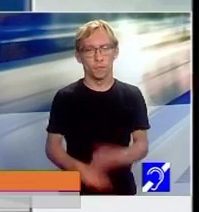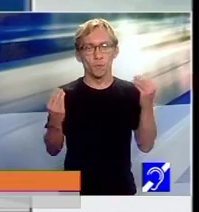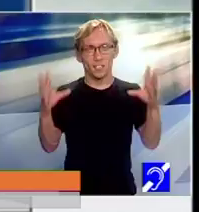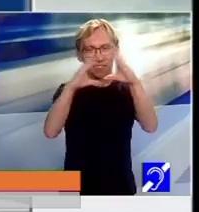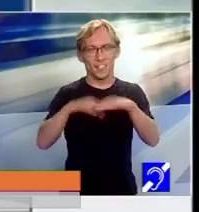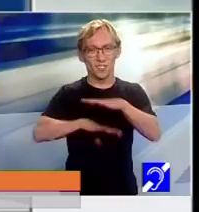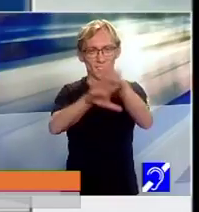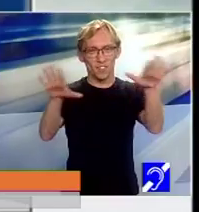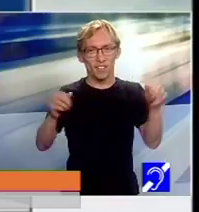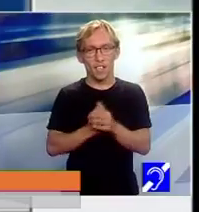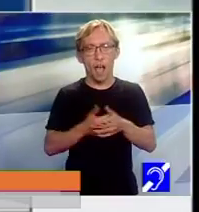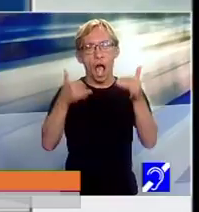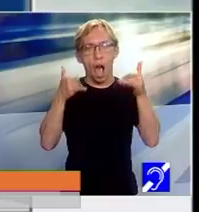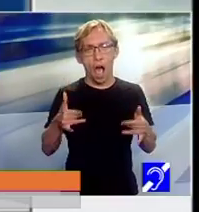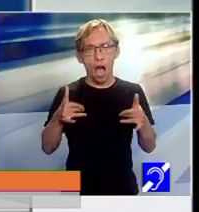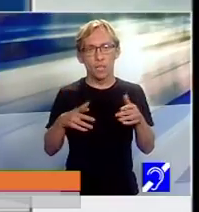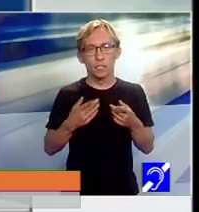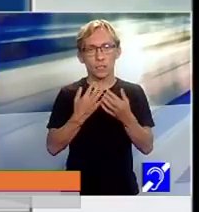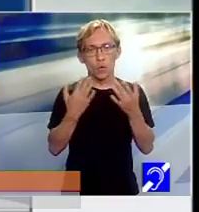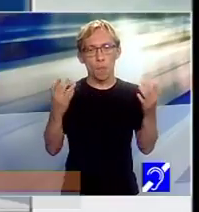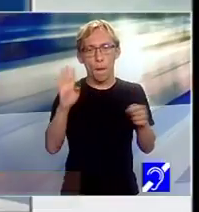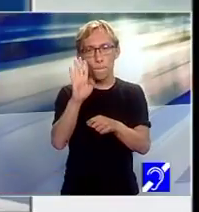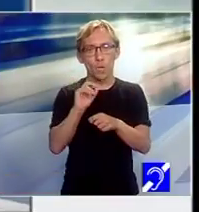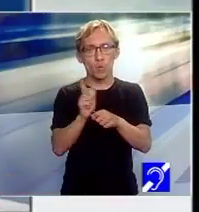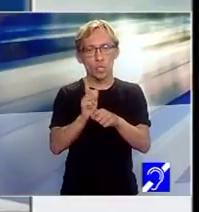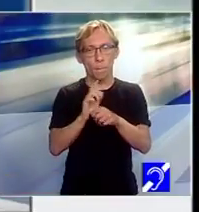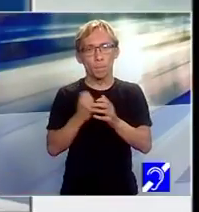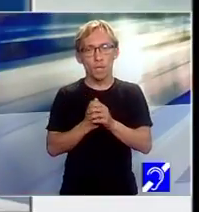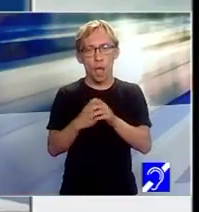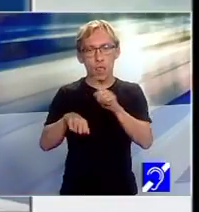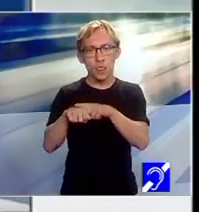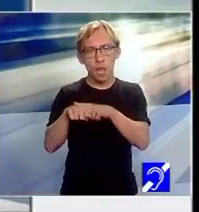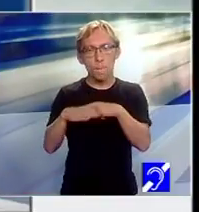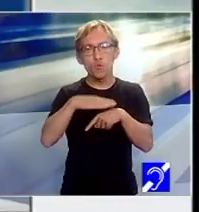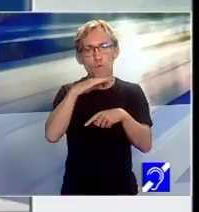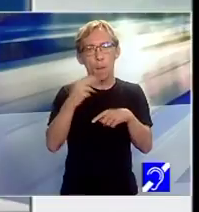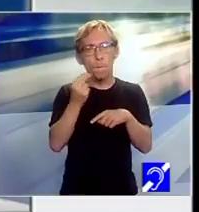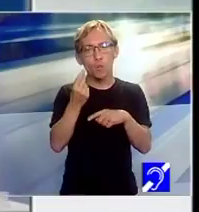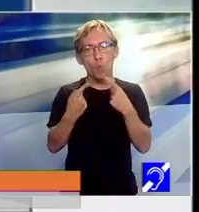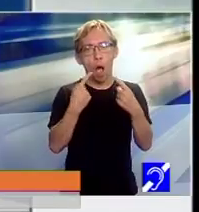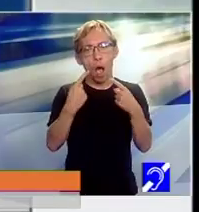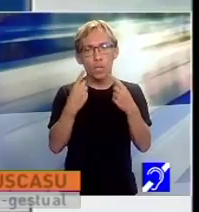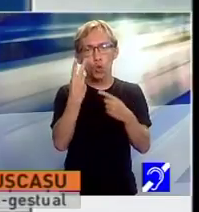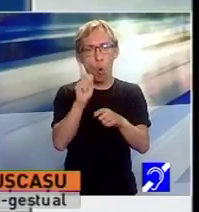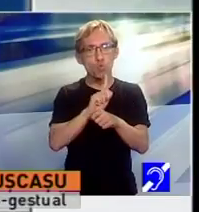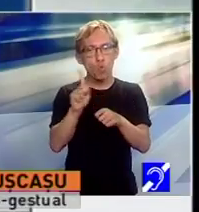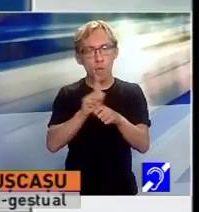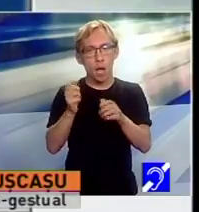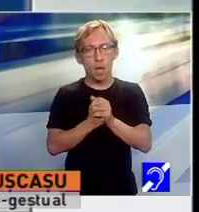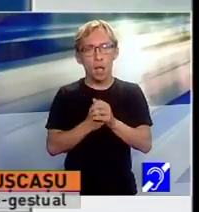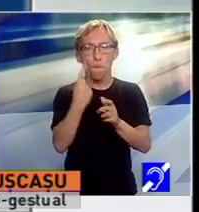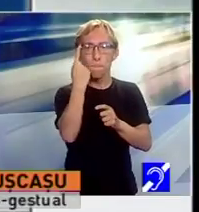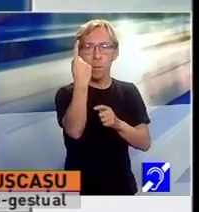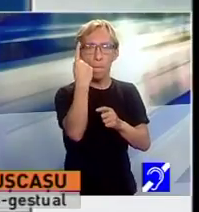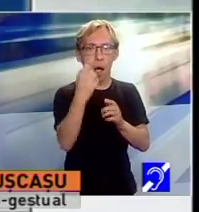Bună seara tuturor! Avem și azi la dispoziție următoarele 40 de minute, timp suficient pentru a vă prezenta două subiecte de actualitate. În prima